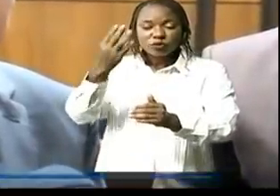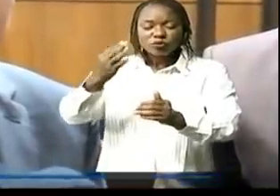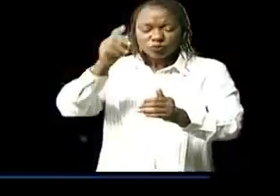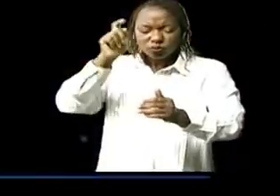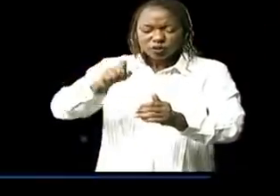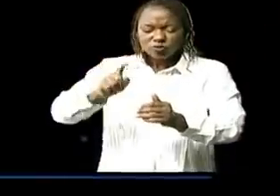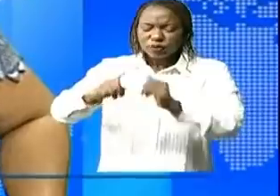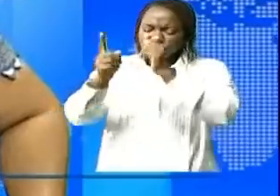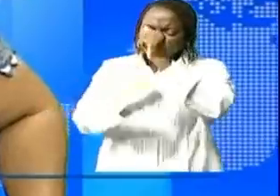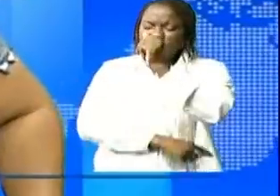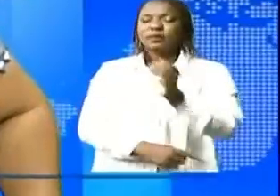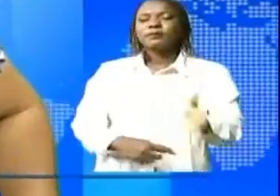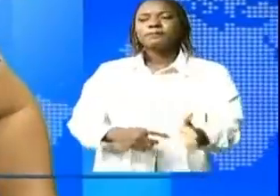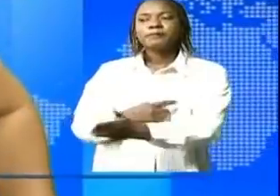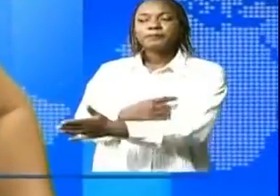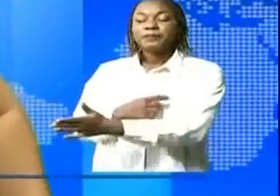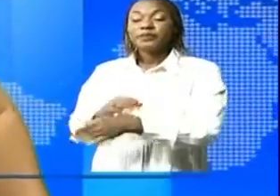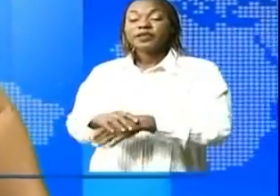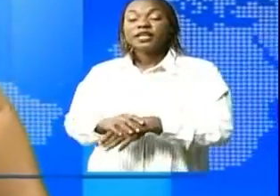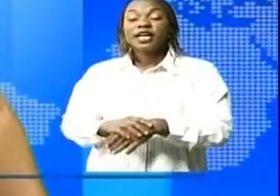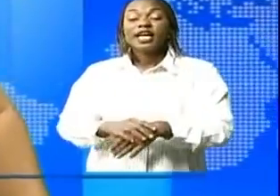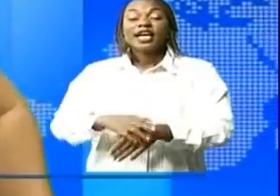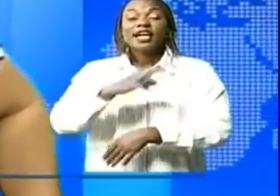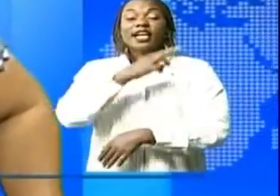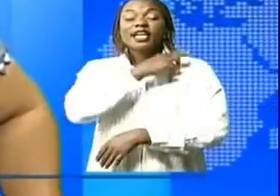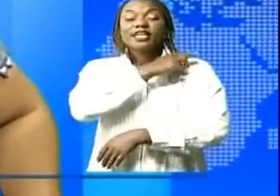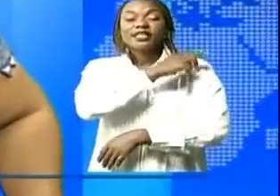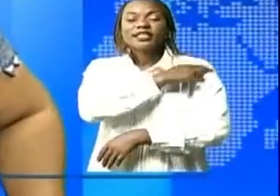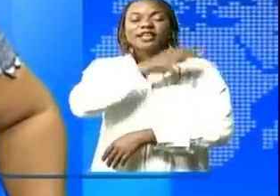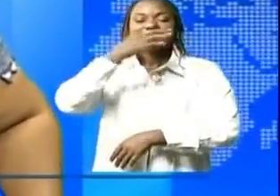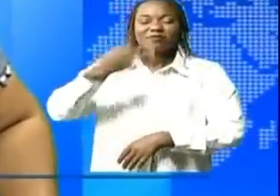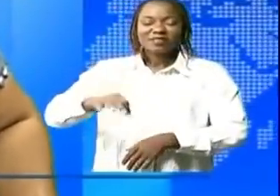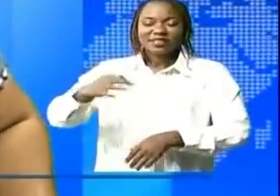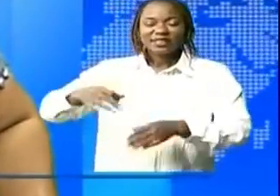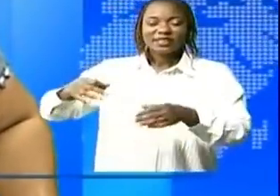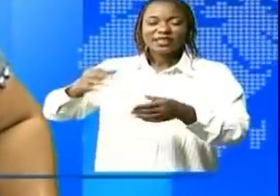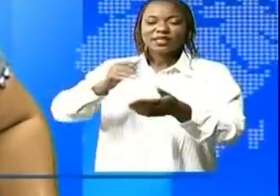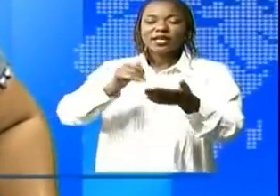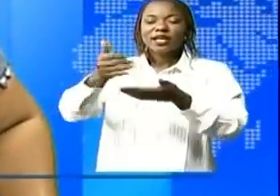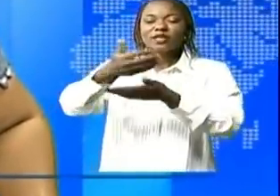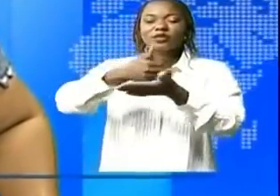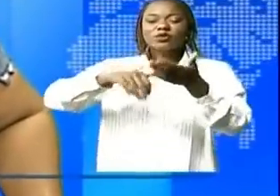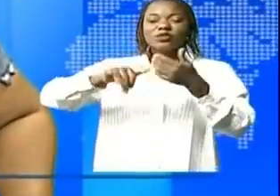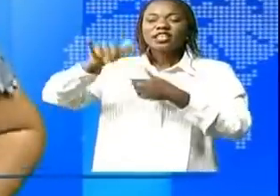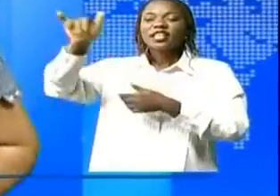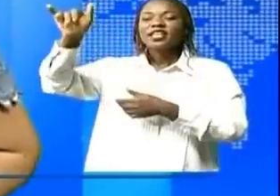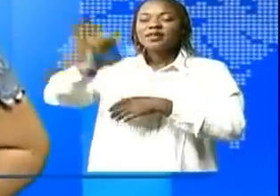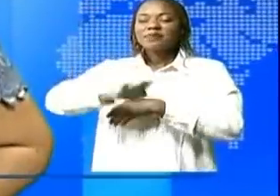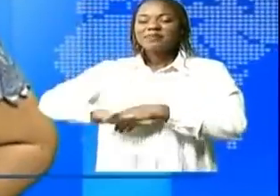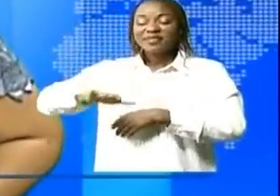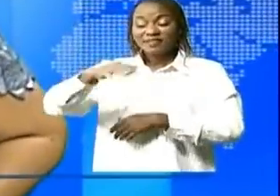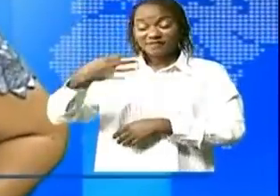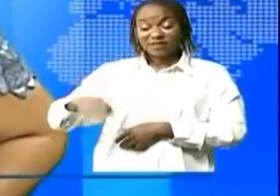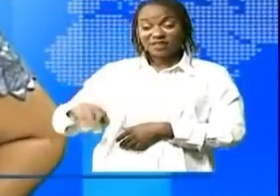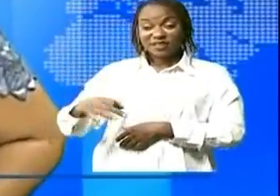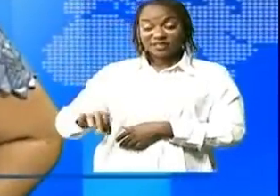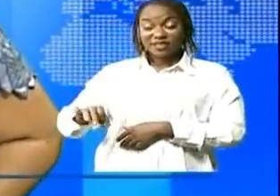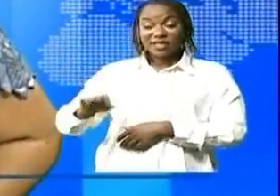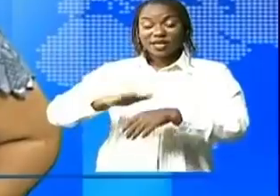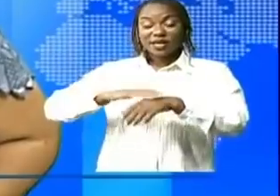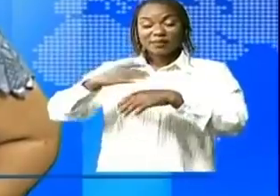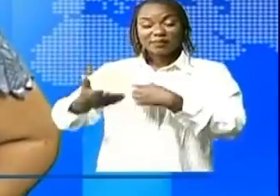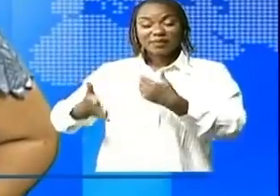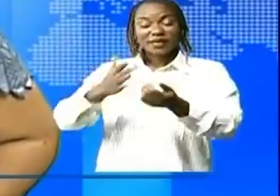Xia. Et le général médecin français vient de regagner son pays après un bref séjour au pays.